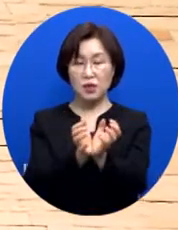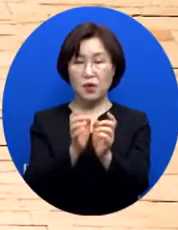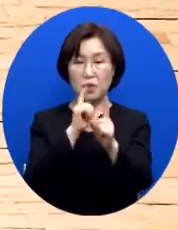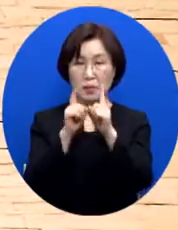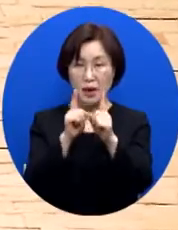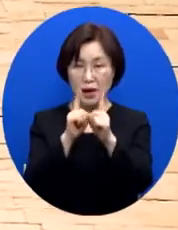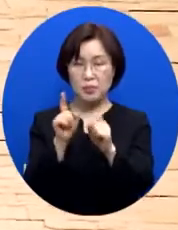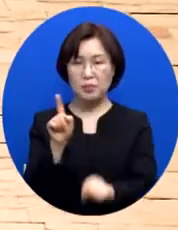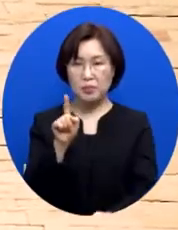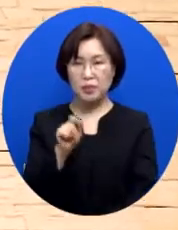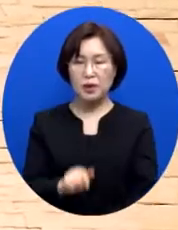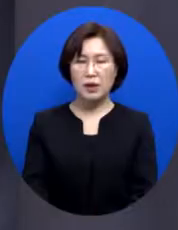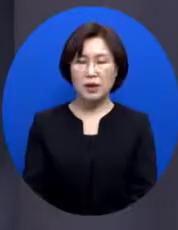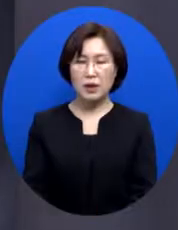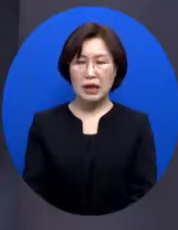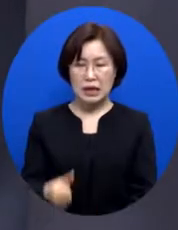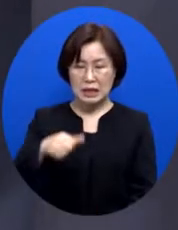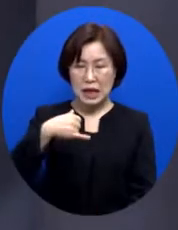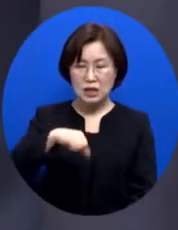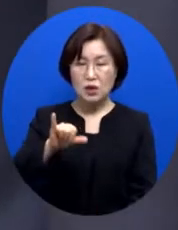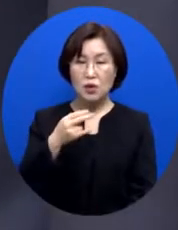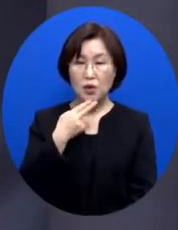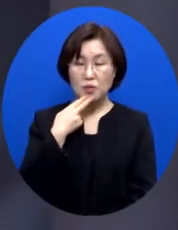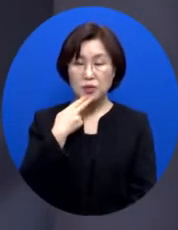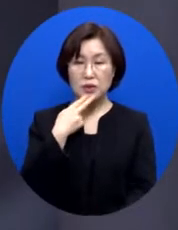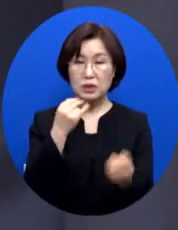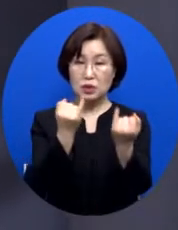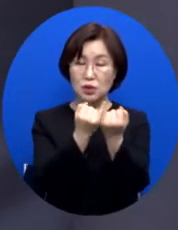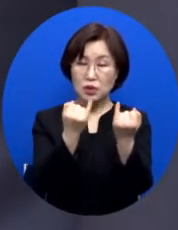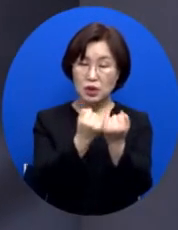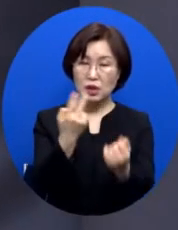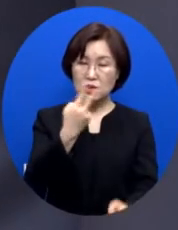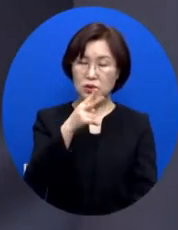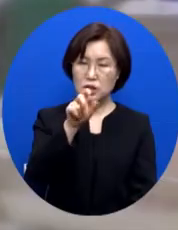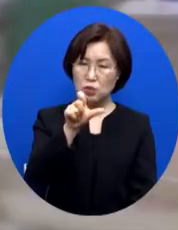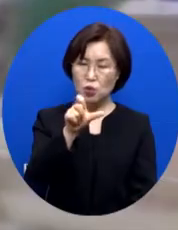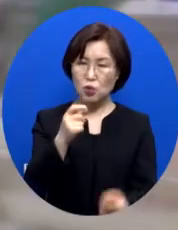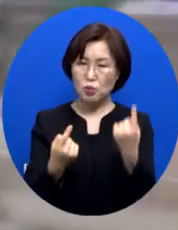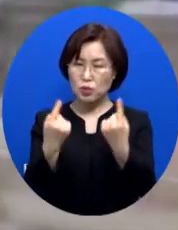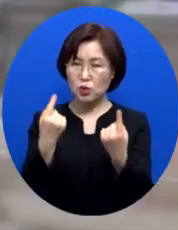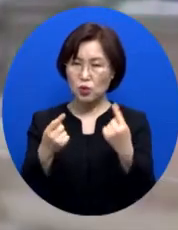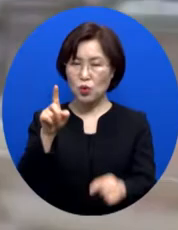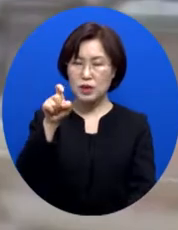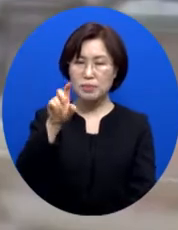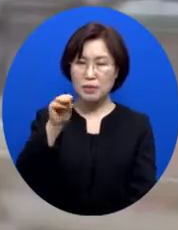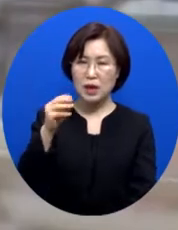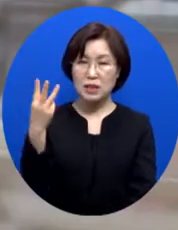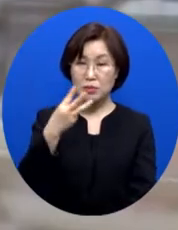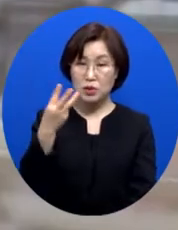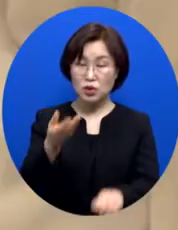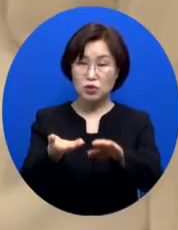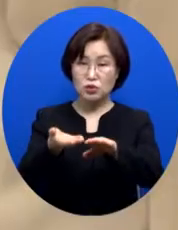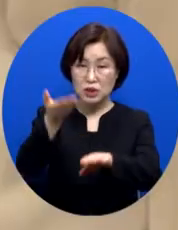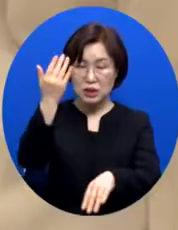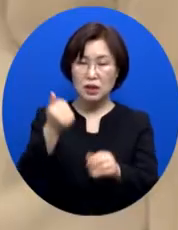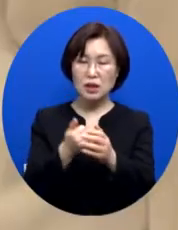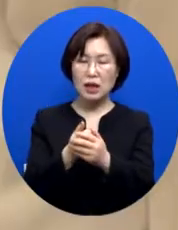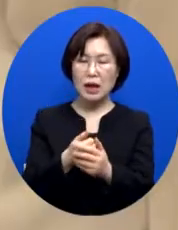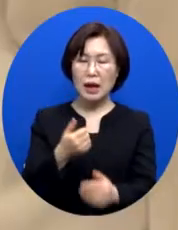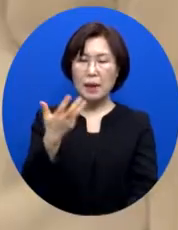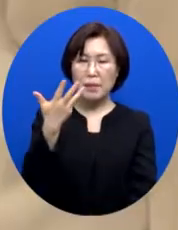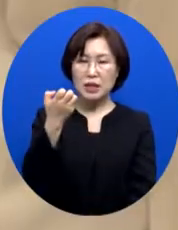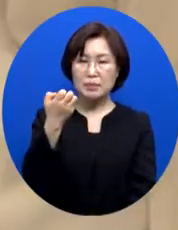따르면 현재 자녀가 없는 여성은 2015년 보다 10만 3천 명 증가한 88만